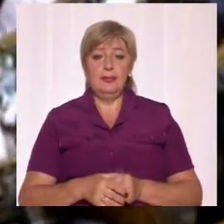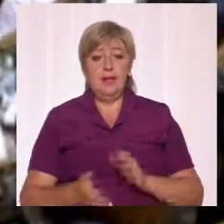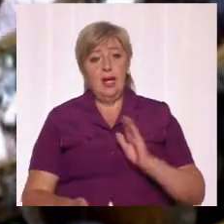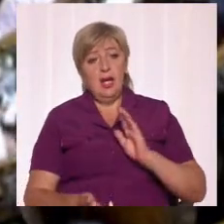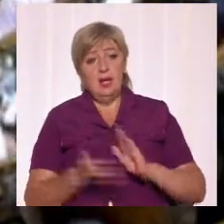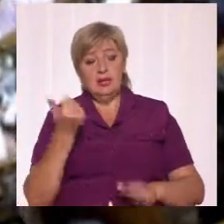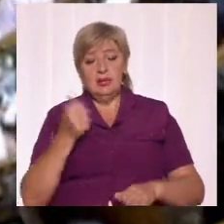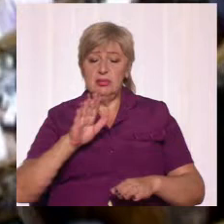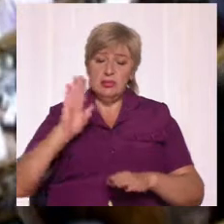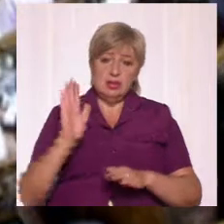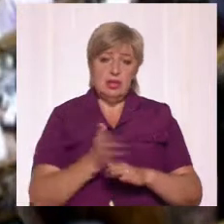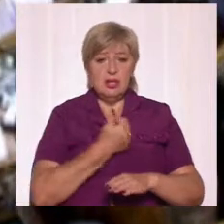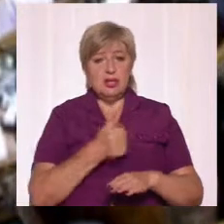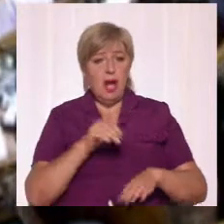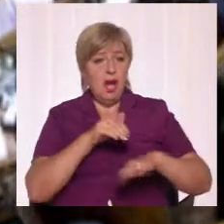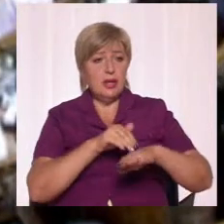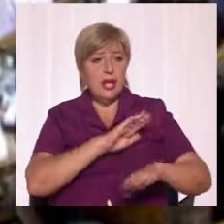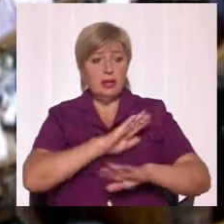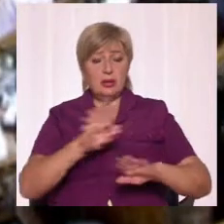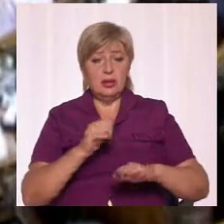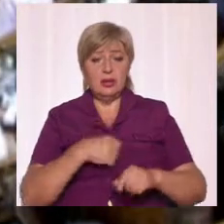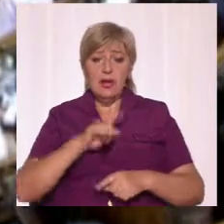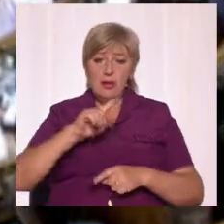Зняття недоторканності вимагає зараз